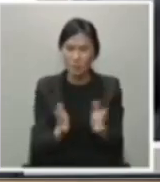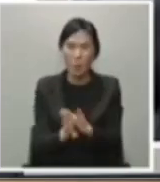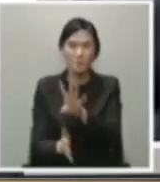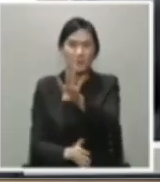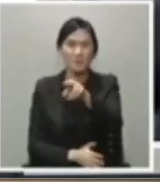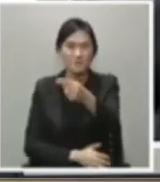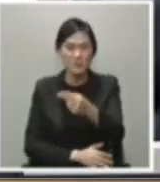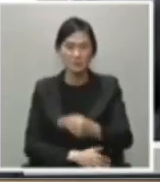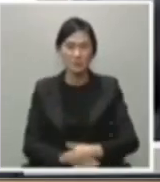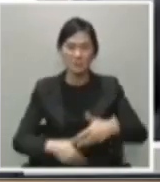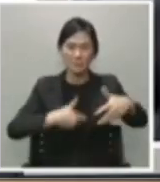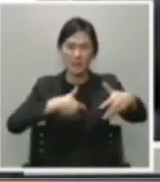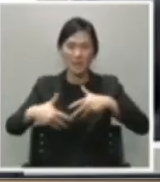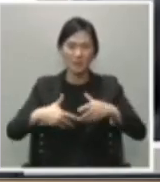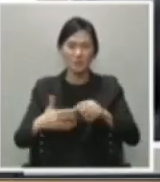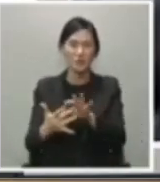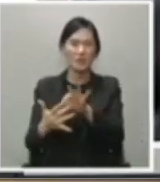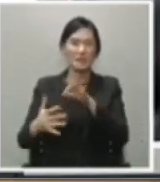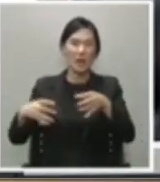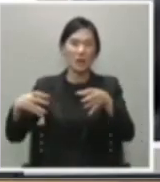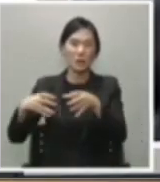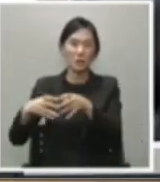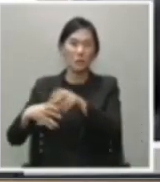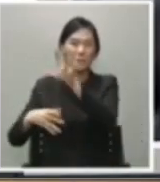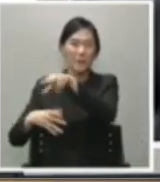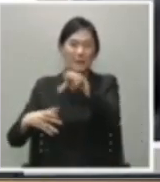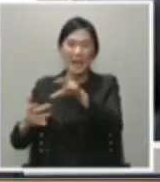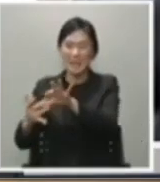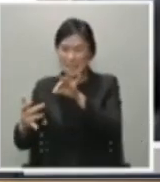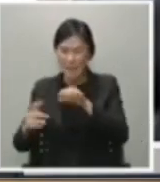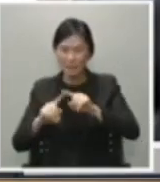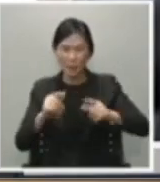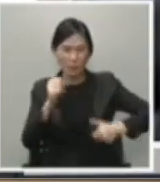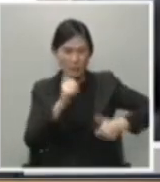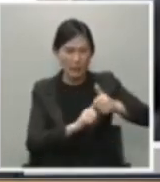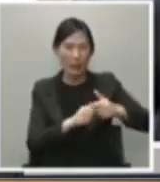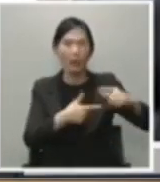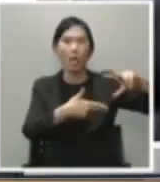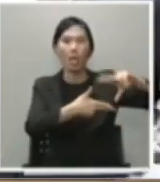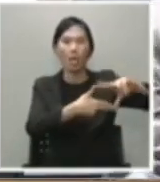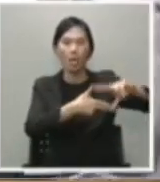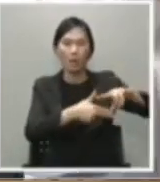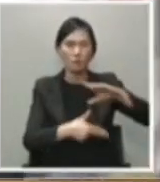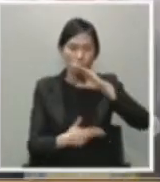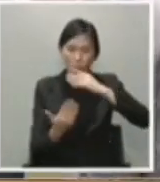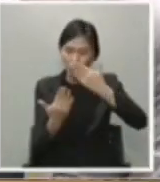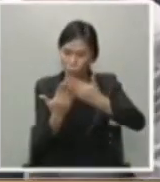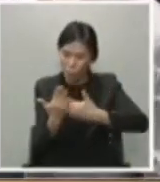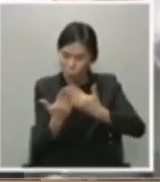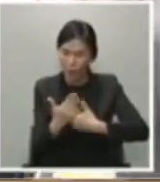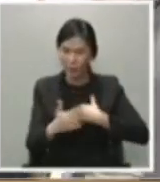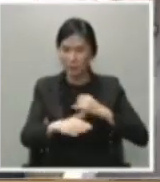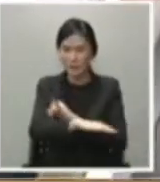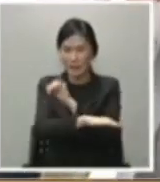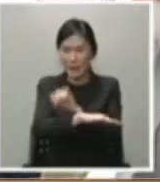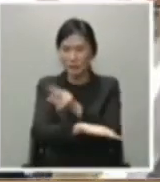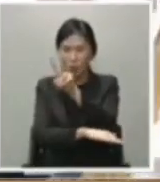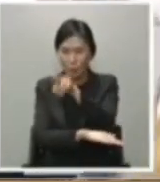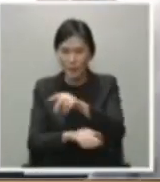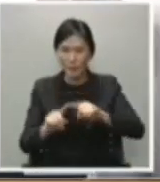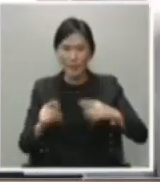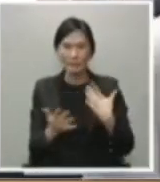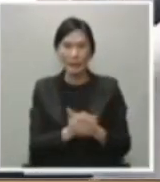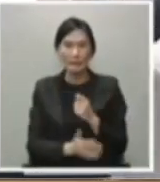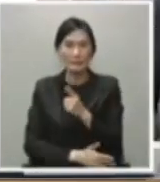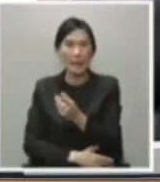ประชาชนเลือกพรรคเพื่อไทยแต่ได้พรรคพลังประชารัฐถูกหวยครับว่าจะได้ไร่ละ 2,000 แต่พอจ่ายจริงจ่ายเท่า